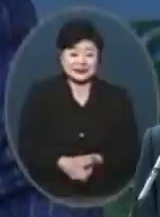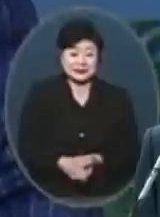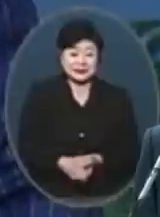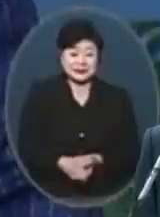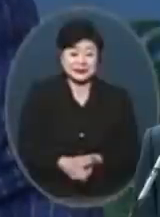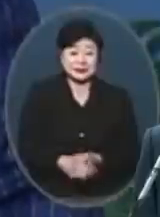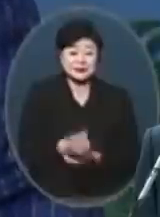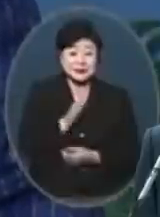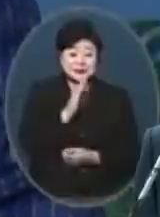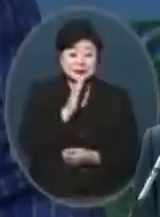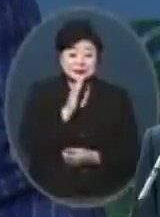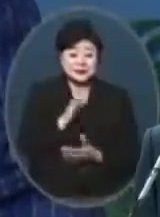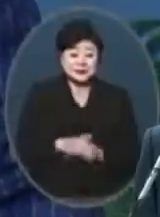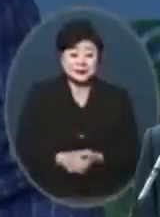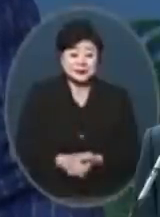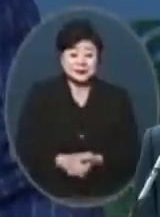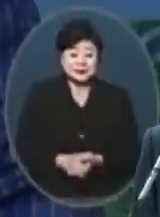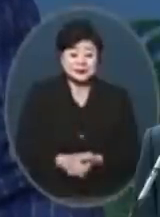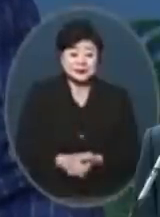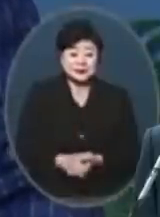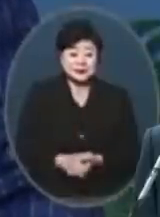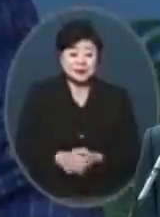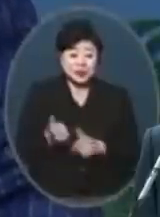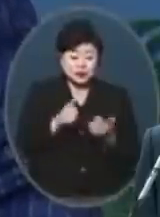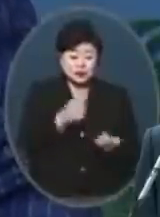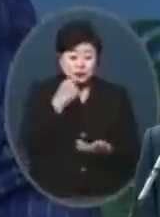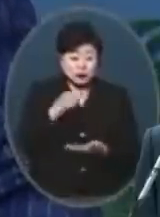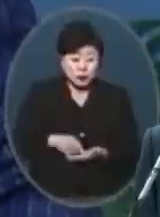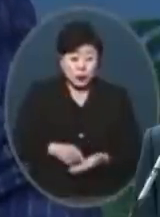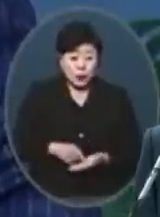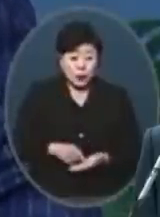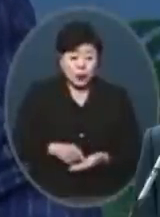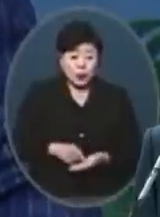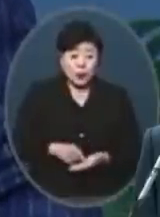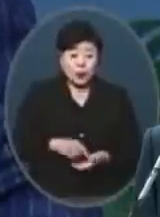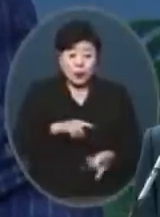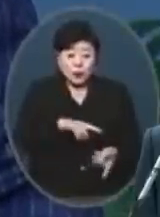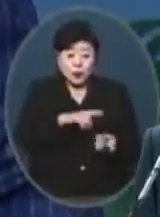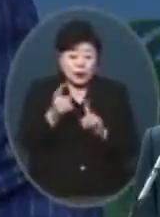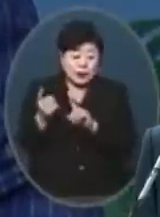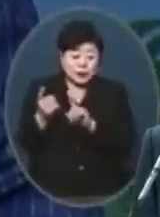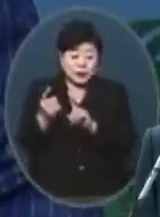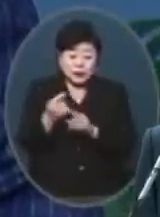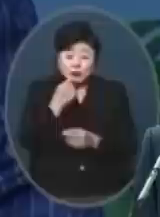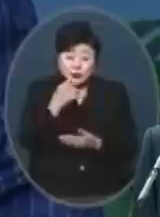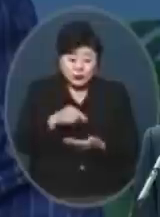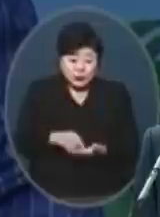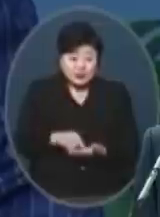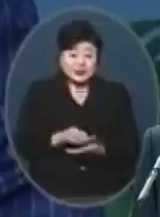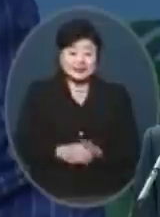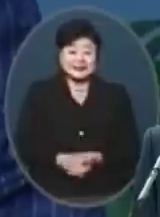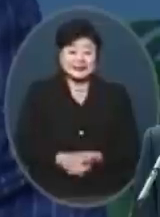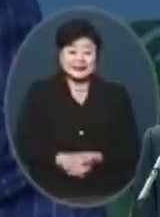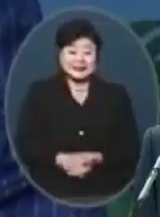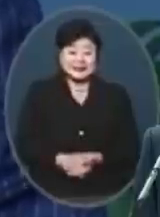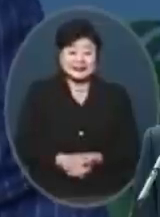참 죽는 것도 쉽고 우리 보기에는 사는 것도 쉽게 보입니다.